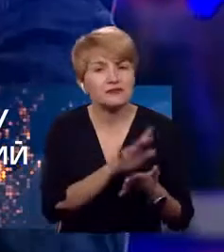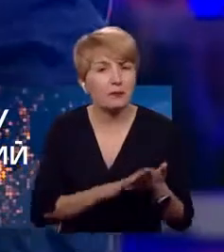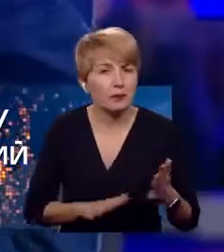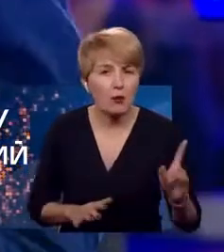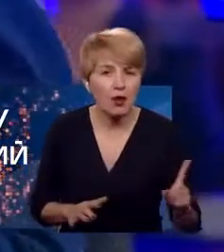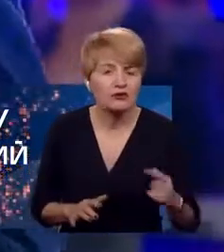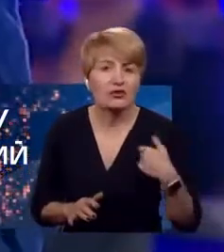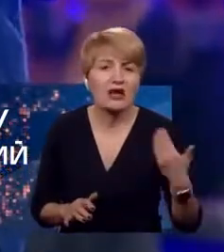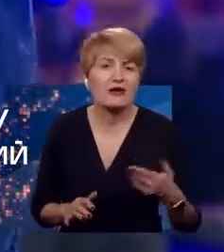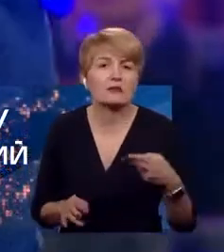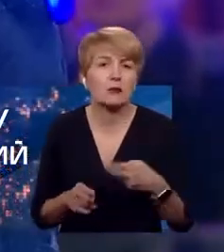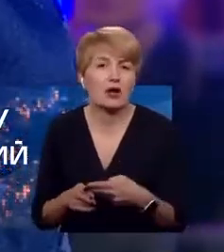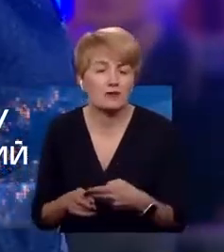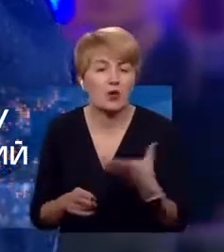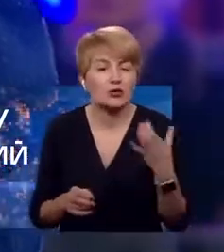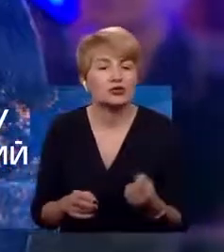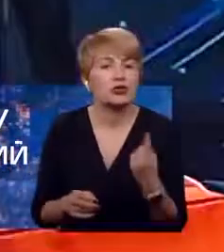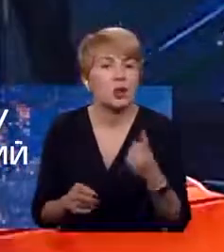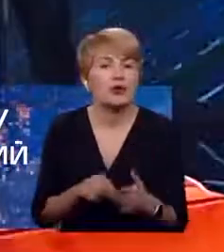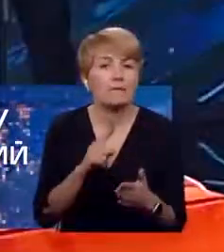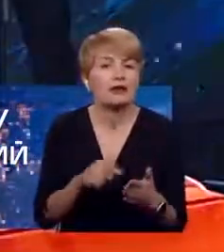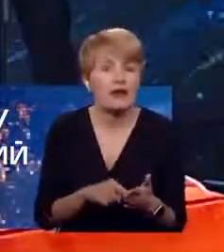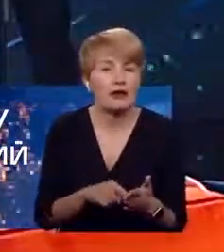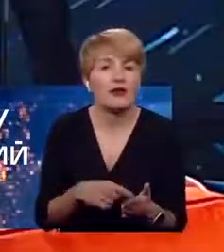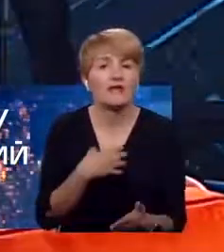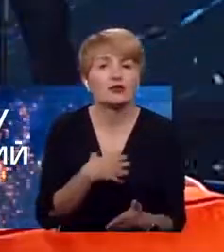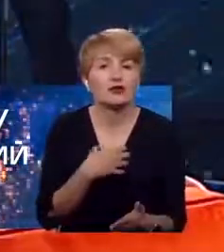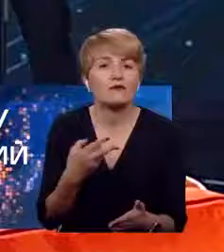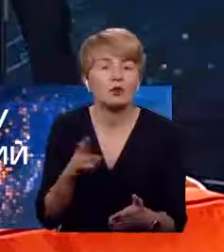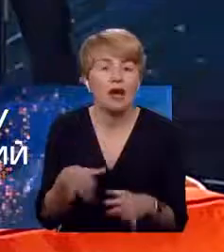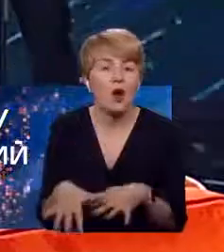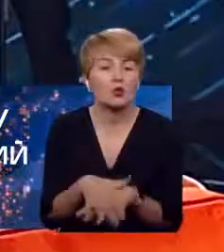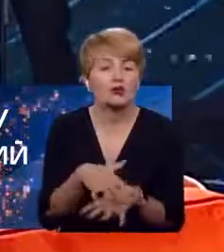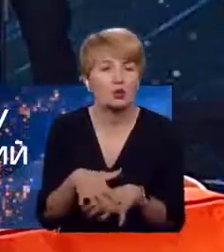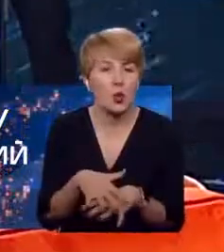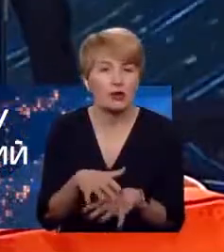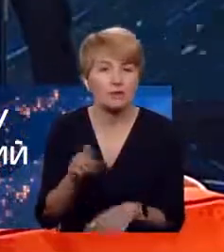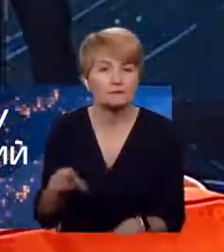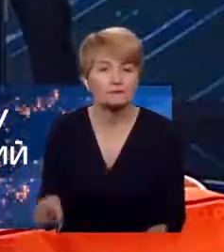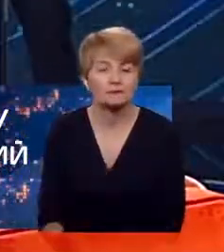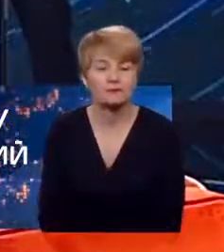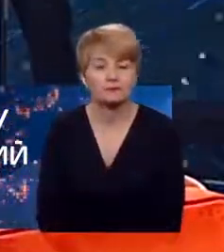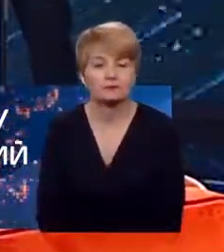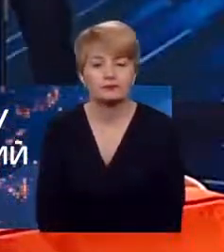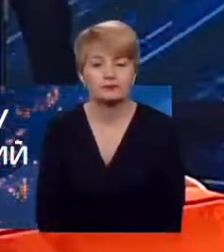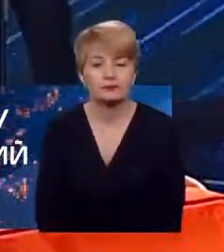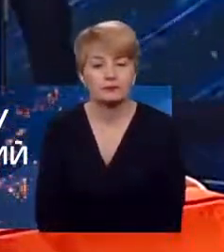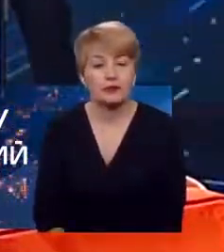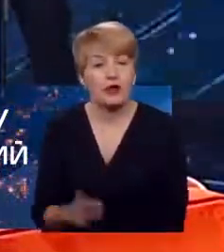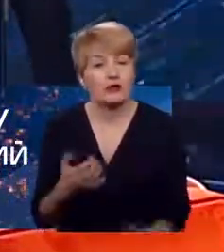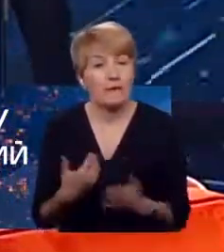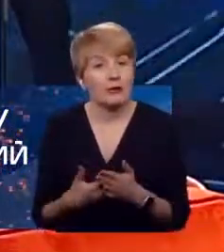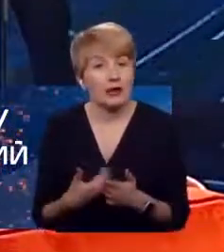вас. Ще одне питання, важливе для аудиторії. Послухайте.